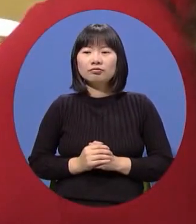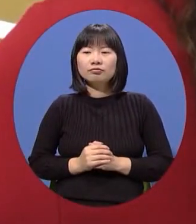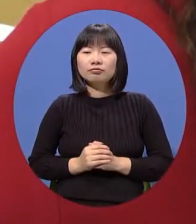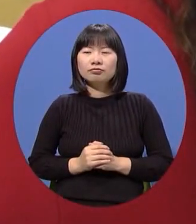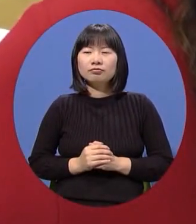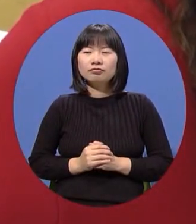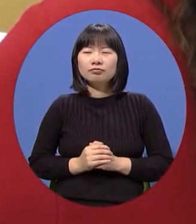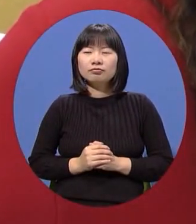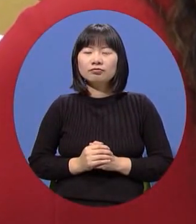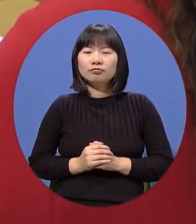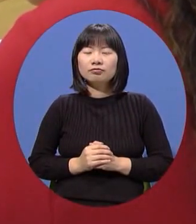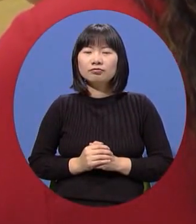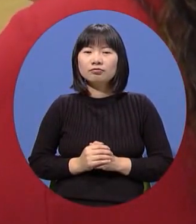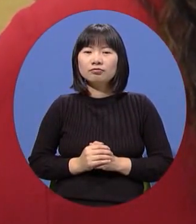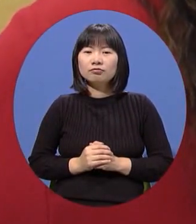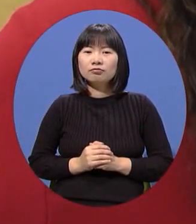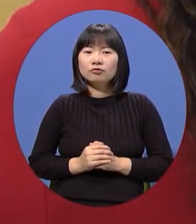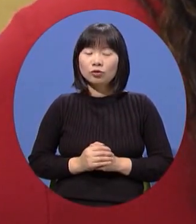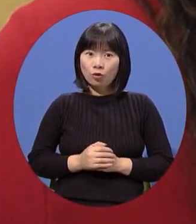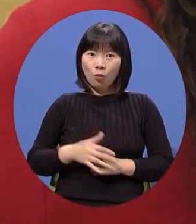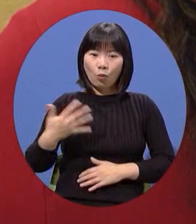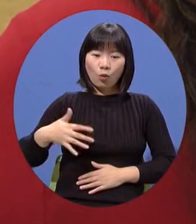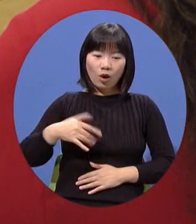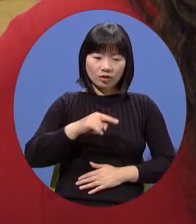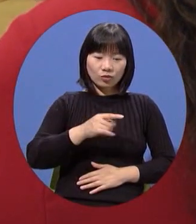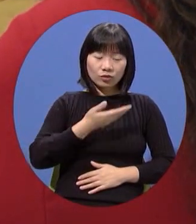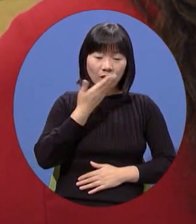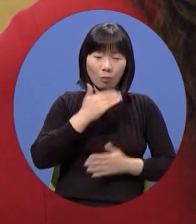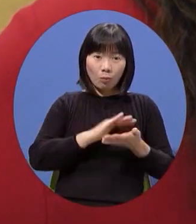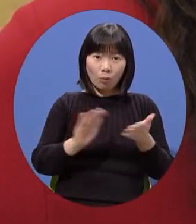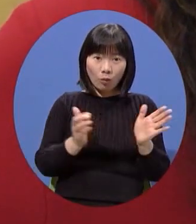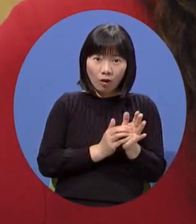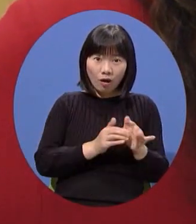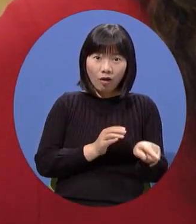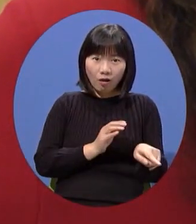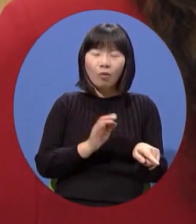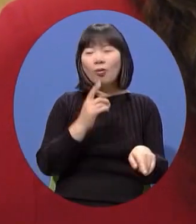한 번 당해볼 수 있어. 우와, 멋진데?